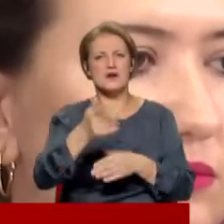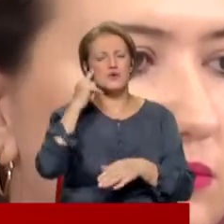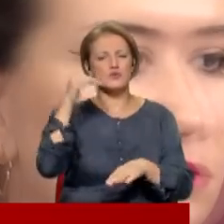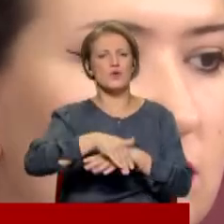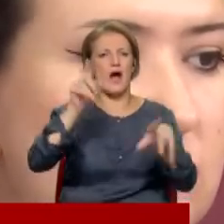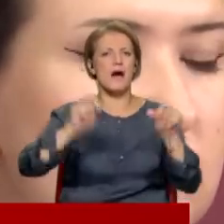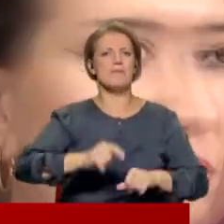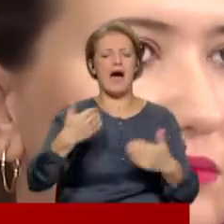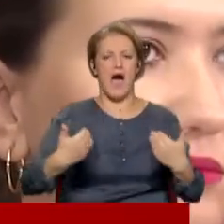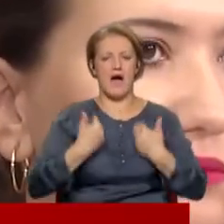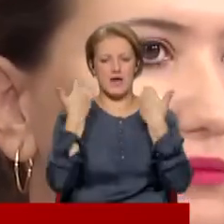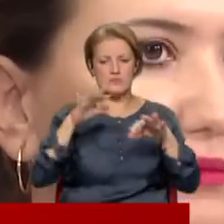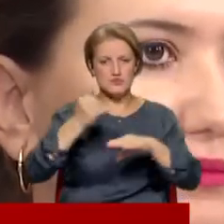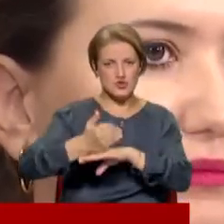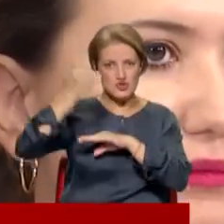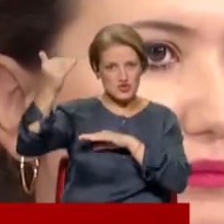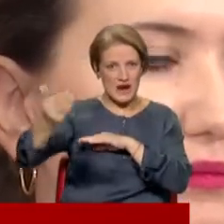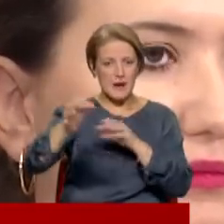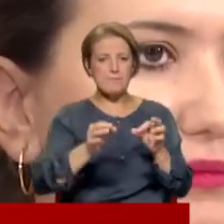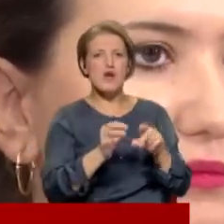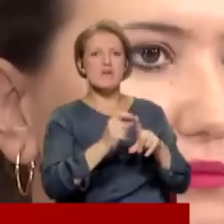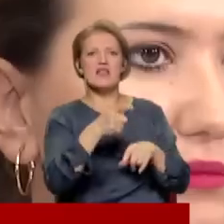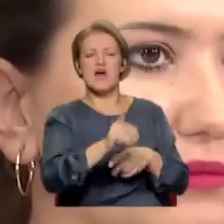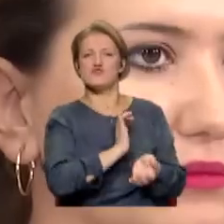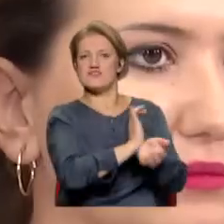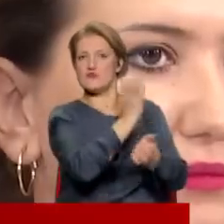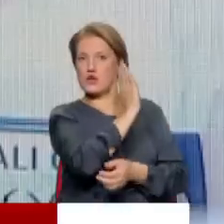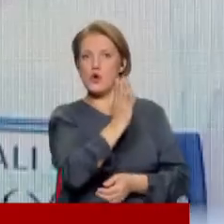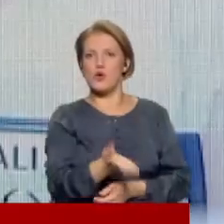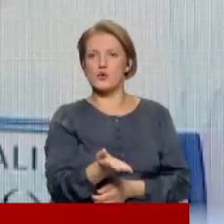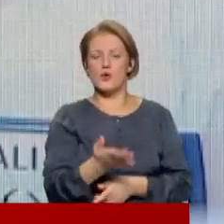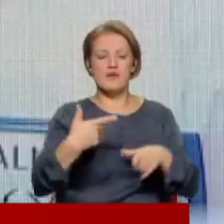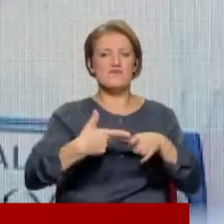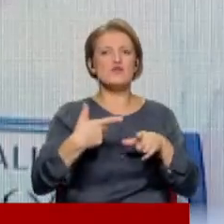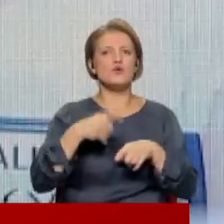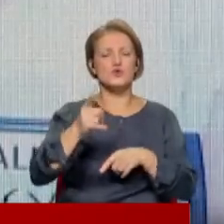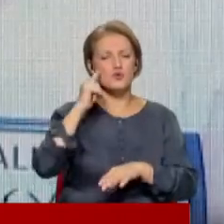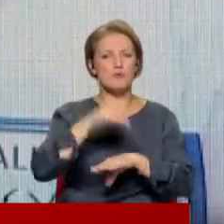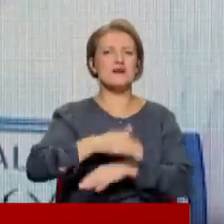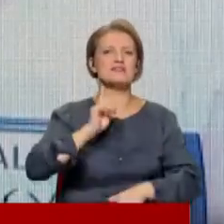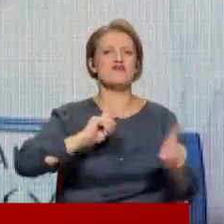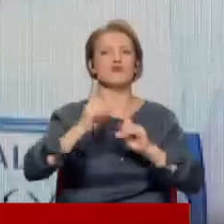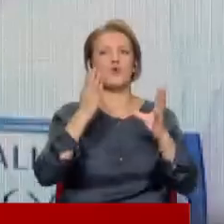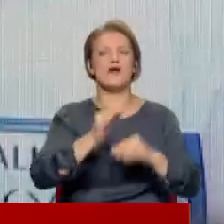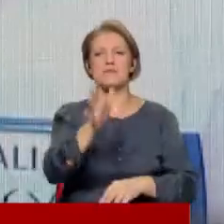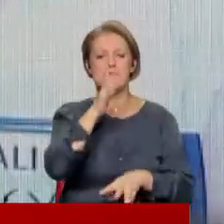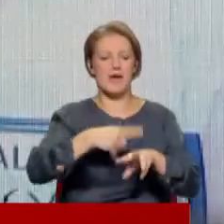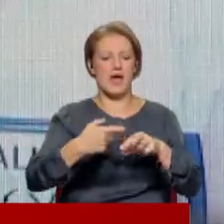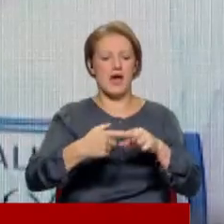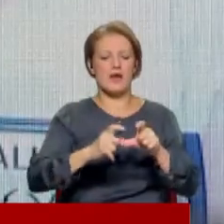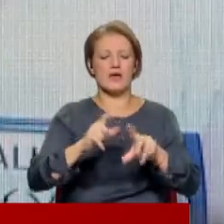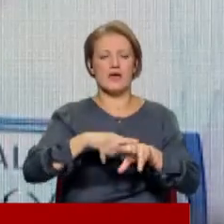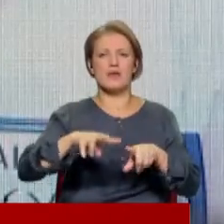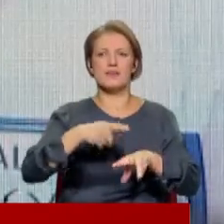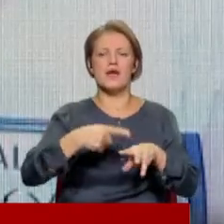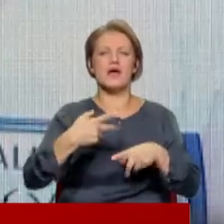kumpas yapan hakim dışarıda Barış Pehlivan cezaevine gidiyor. FETÖ'nün kumpas davası olarak bilinen Ergenekon